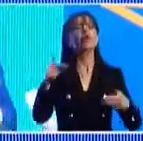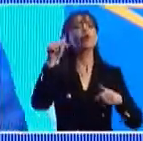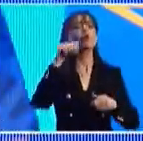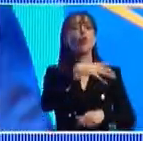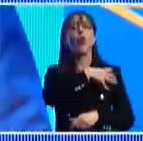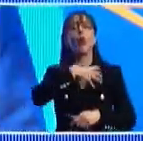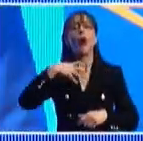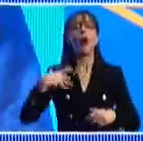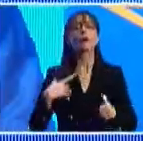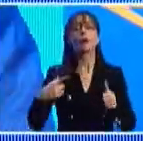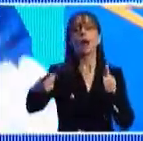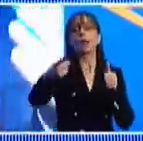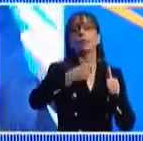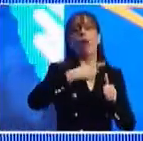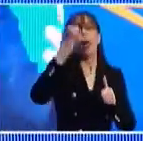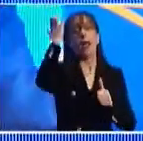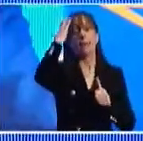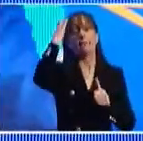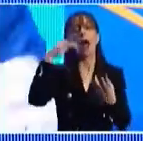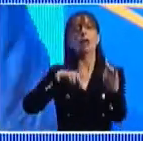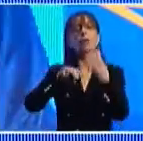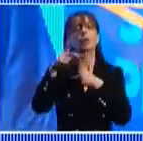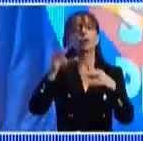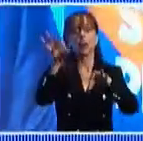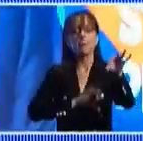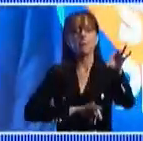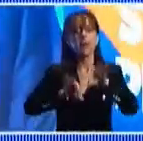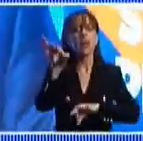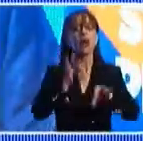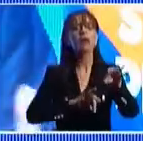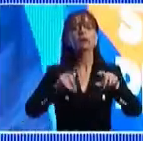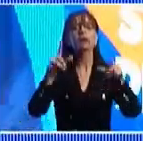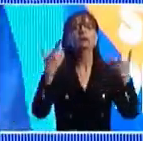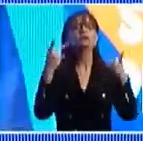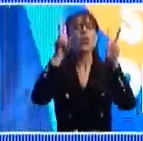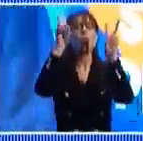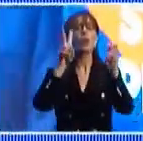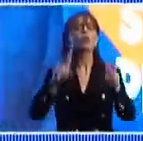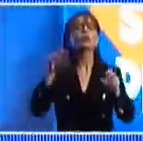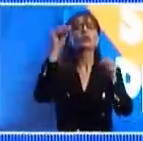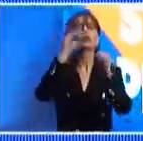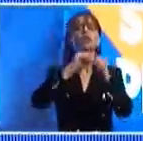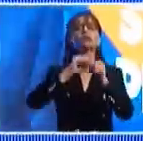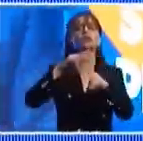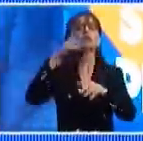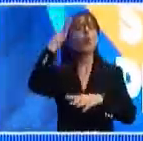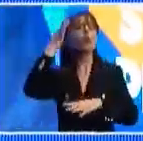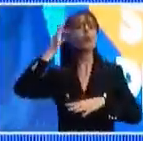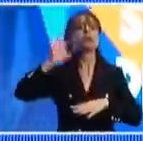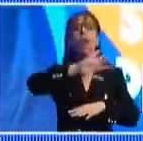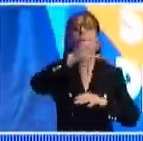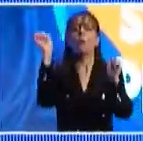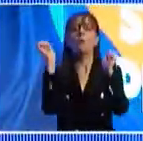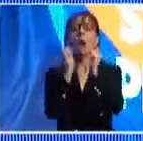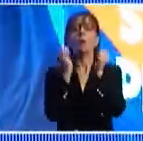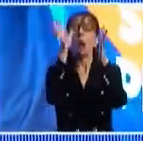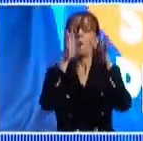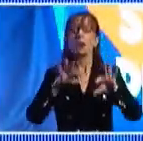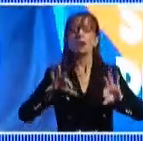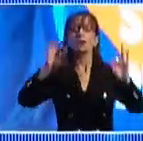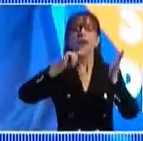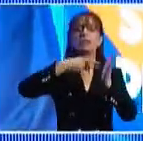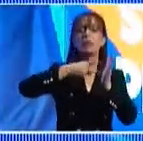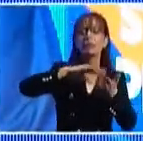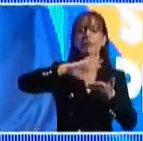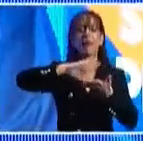planı çerçevesinde işte hocalarımız da buradalar. Hocalarımızla birlikte hazırladığımız, yine buradaki teknik